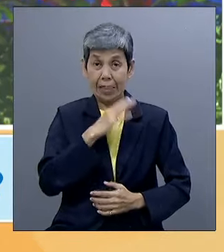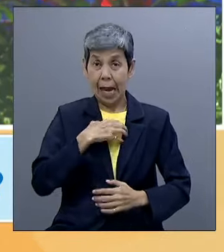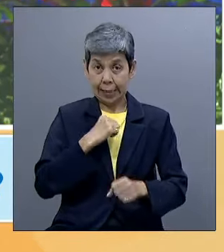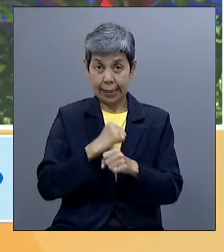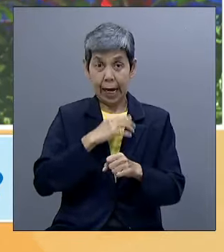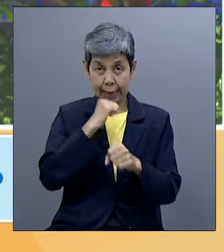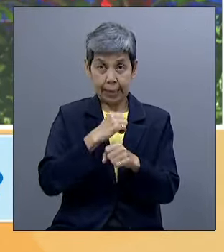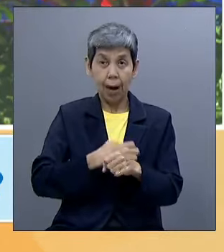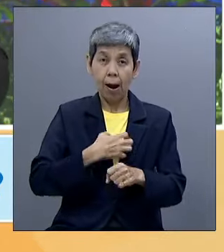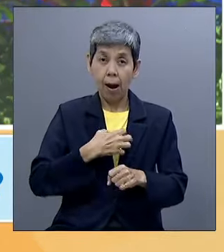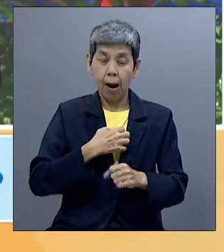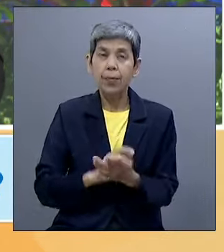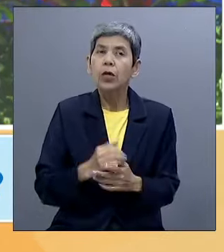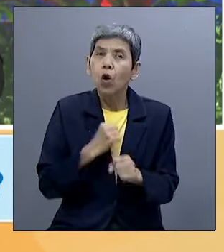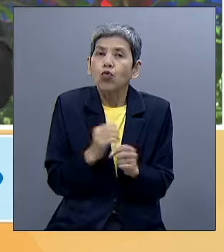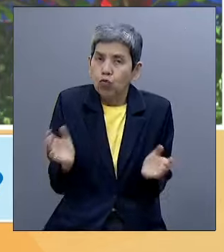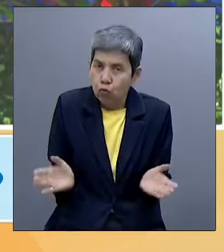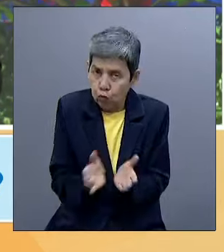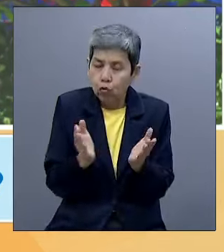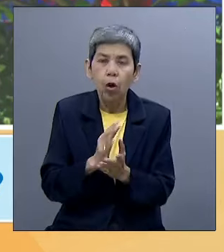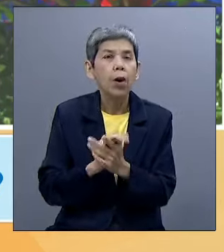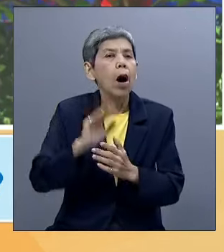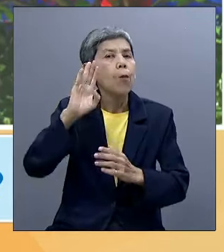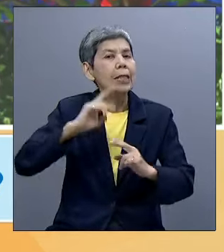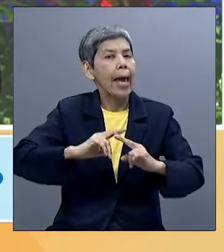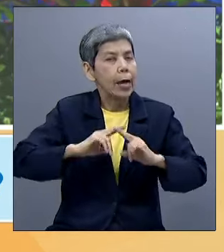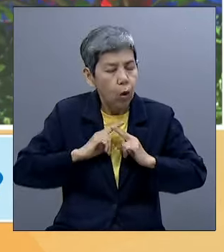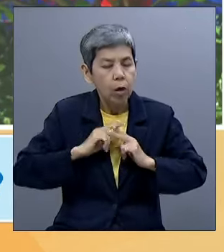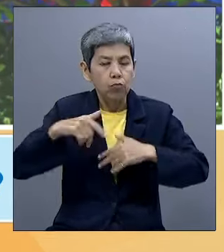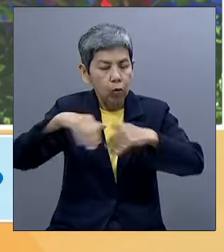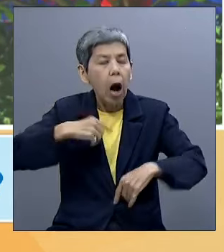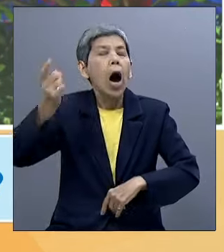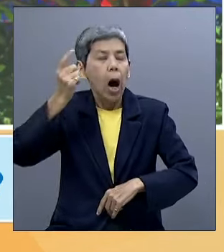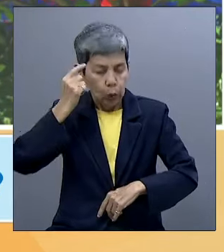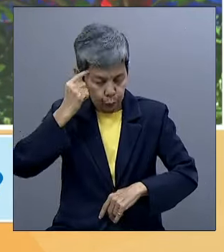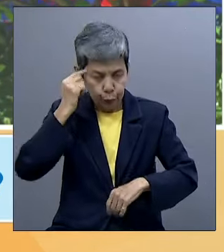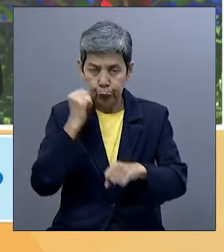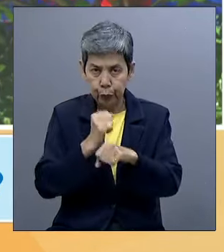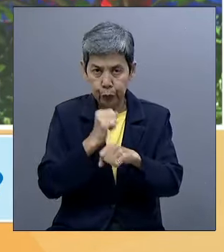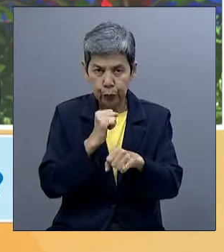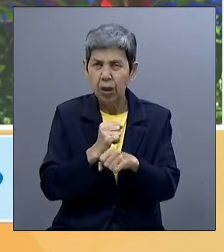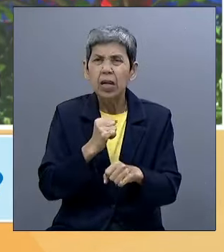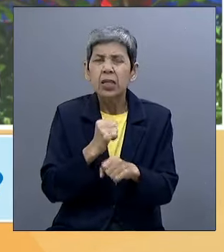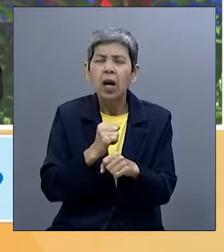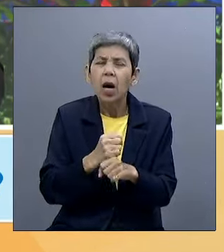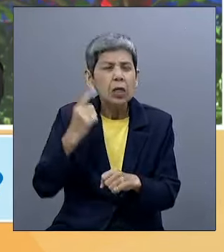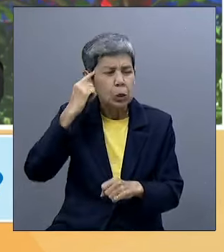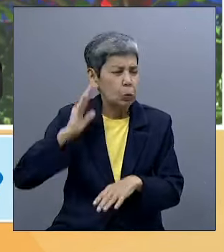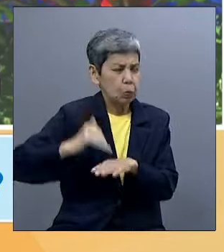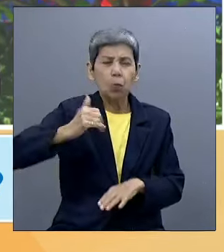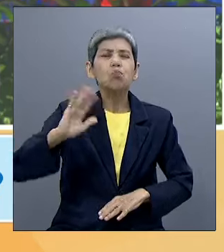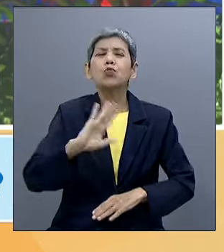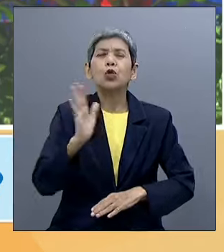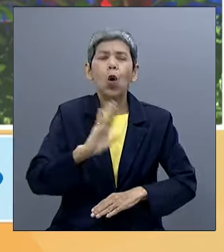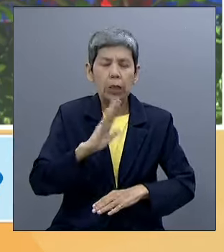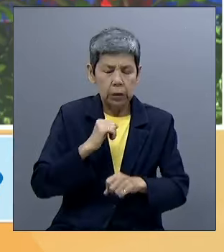ามาสู่แนวคิดเนี้ยคือต้องส่งเสริมให้ภาคเอกชนและประชาชนได้รู้จักแล้วก็ใช้งานจริงๆแบบไม่ต้องเข้าใจแบบเก่งเหมือนวิศวกรคอมพิวเต